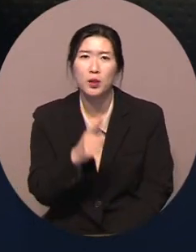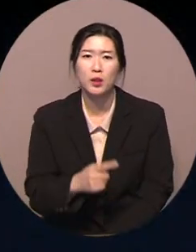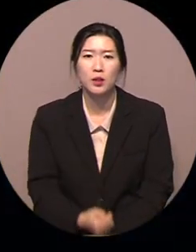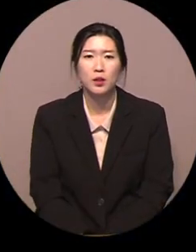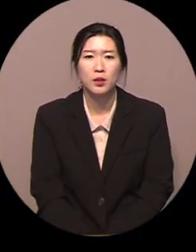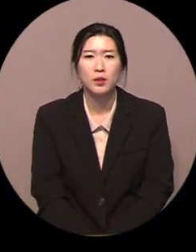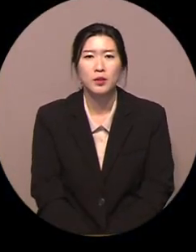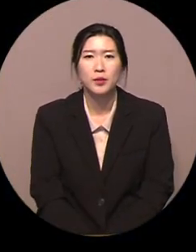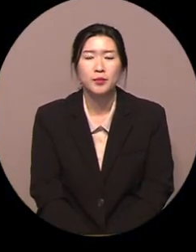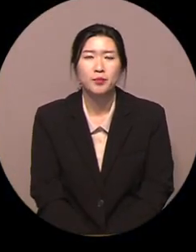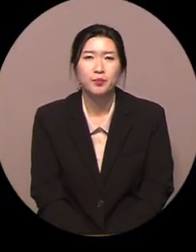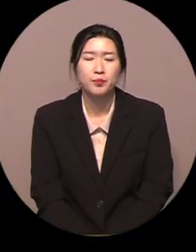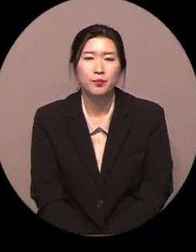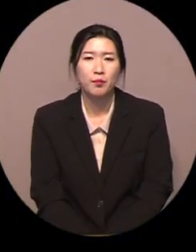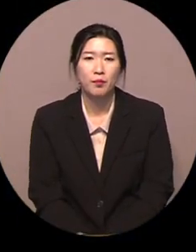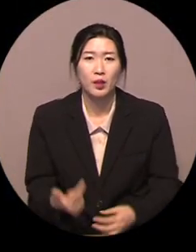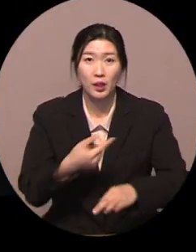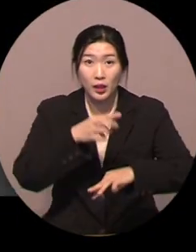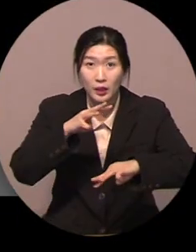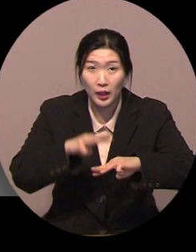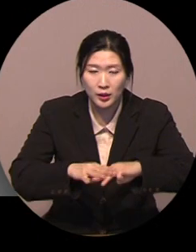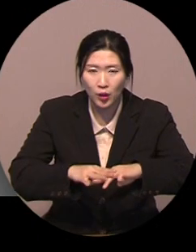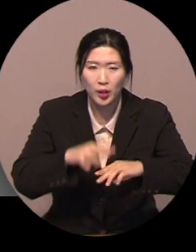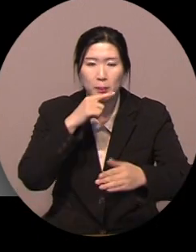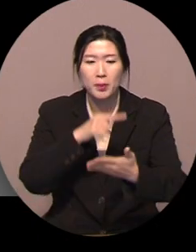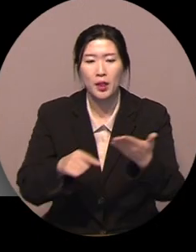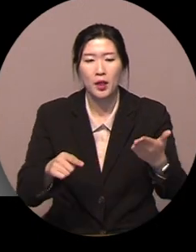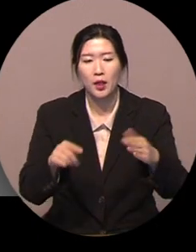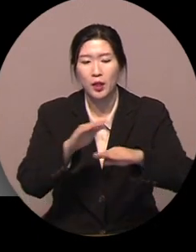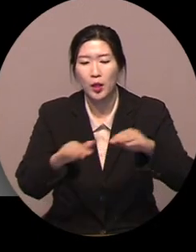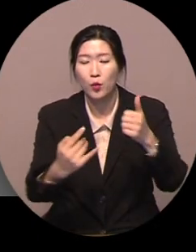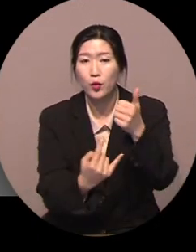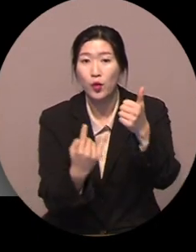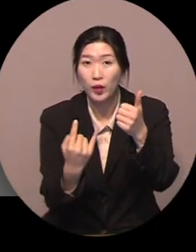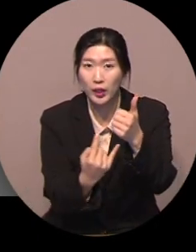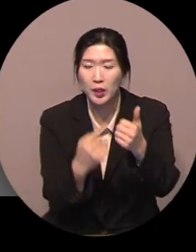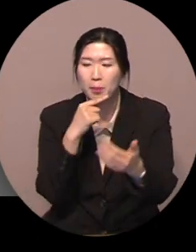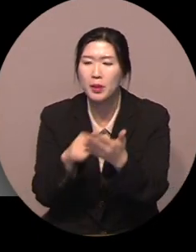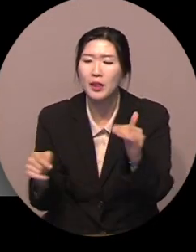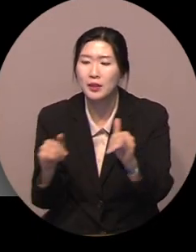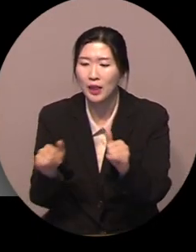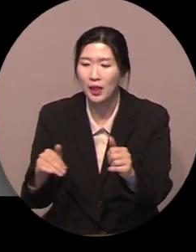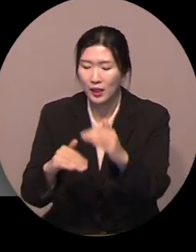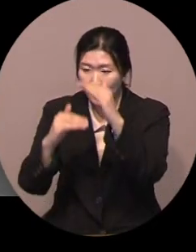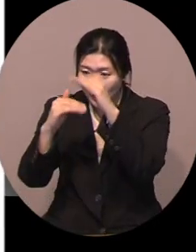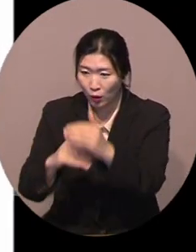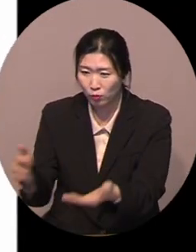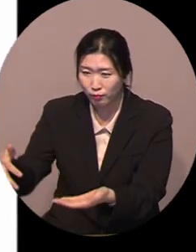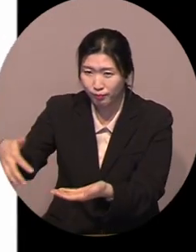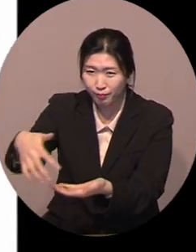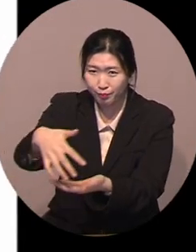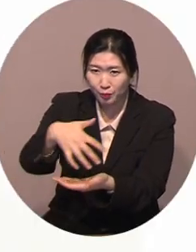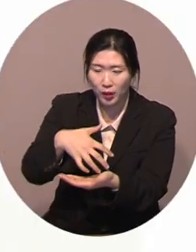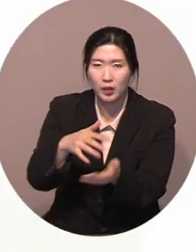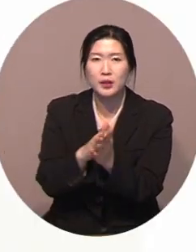거예요. 대전 전세사기 피해자 대책위원회는 피해자 30명의 사연을 엮은 책을 출간해